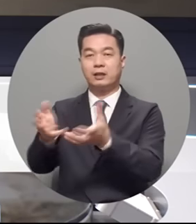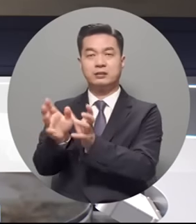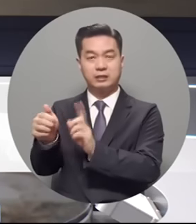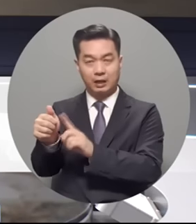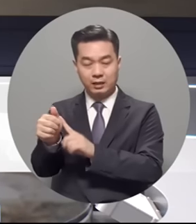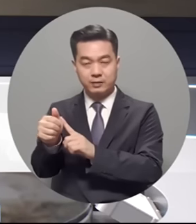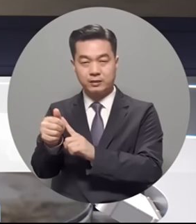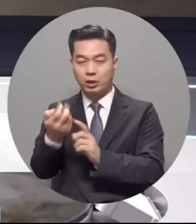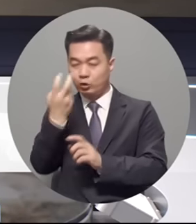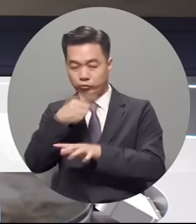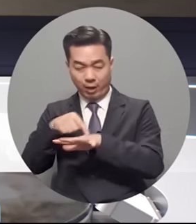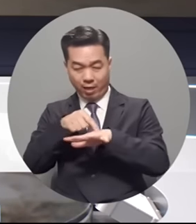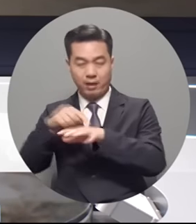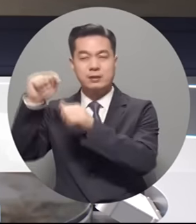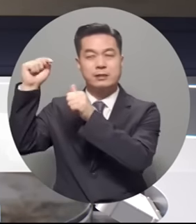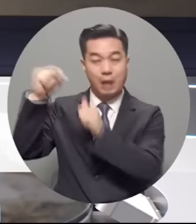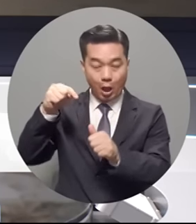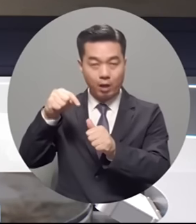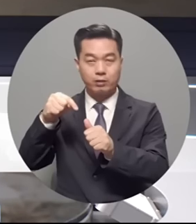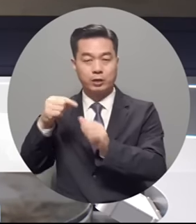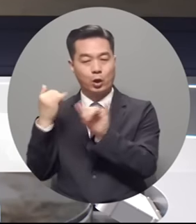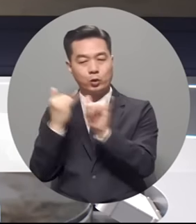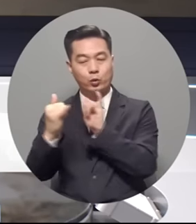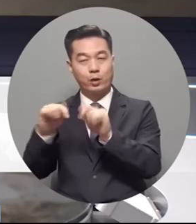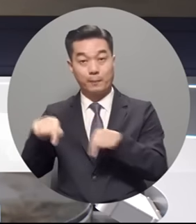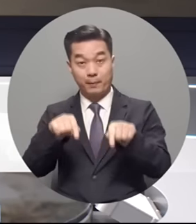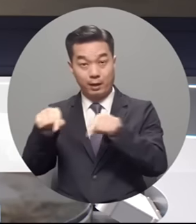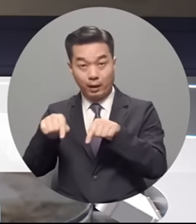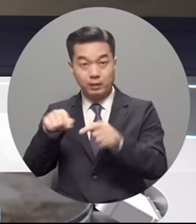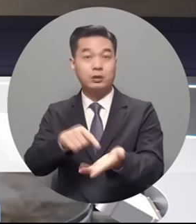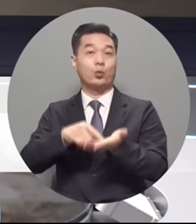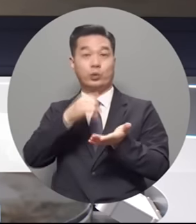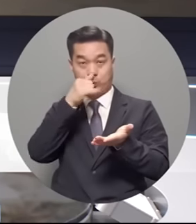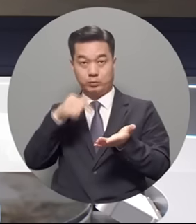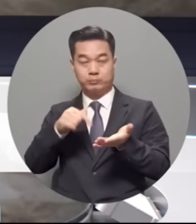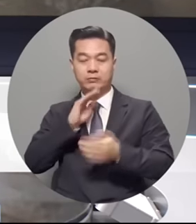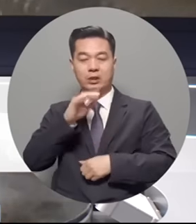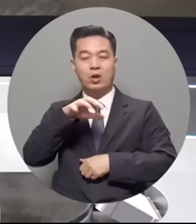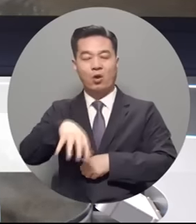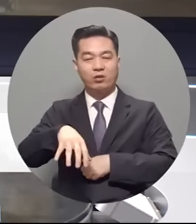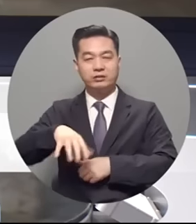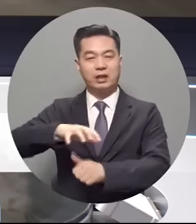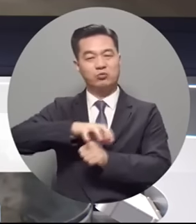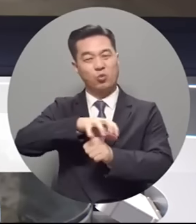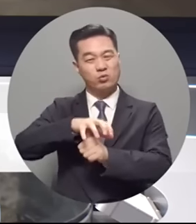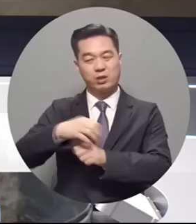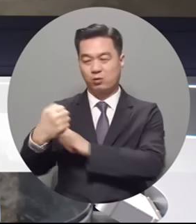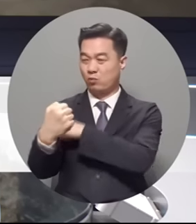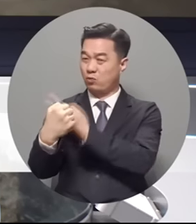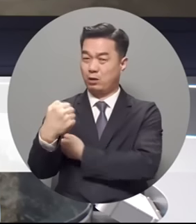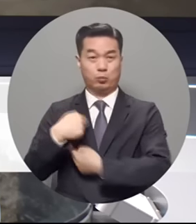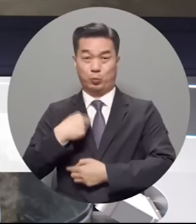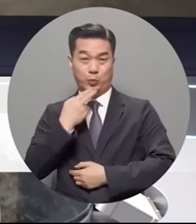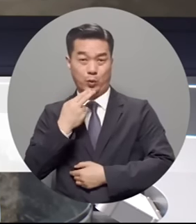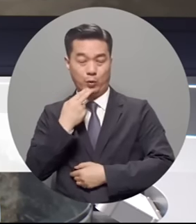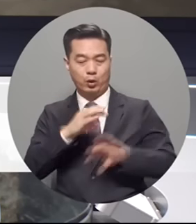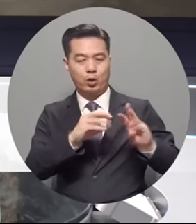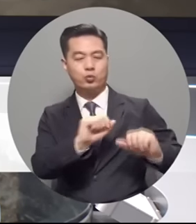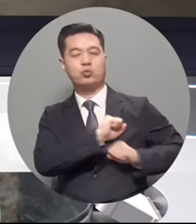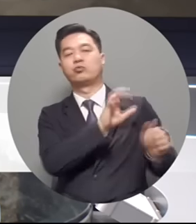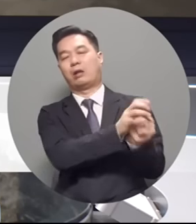정황이 담긴 통화 파일이 공개됐습니다. 현장 통제 권한이 육군에게 있어 자신이 수색을 지시한 적